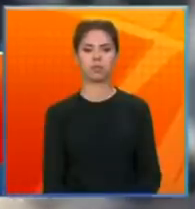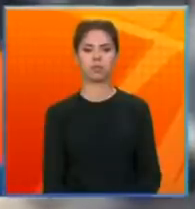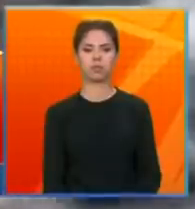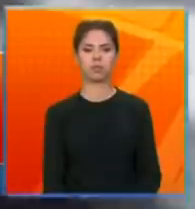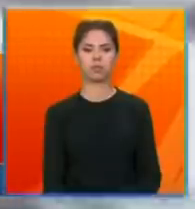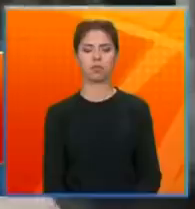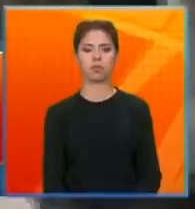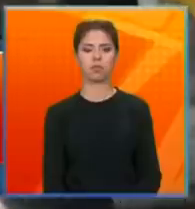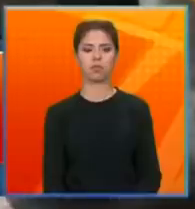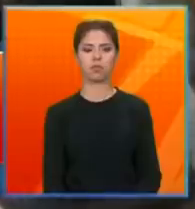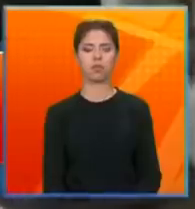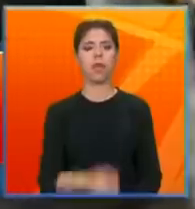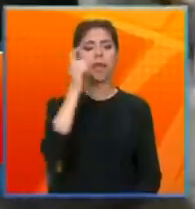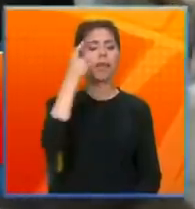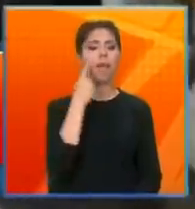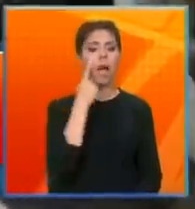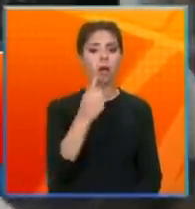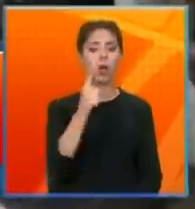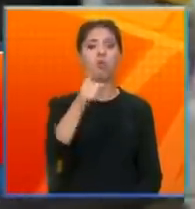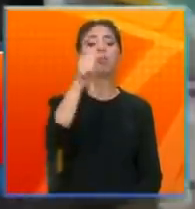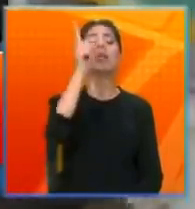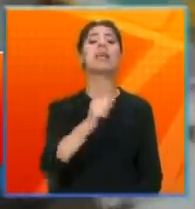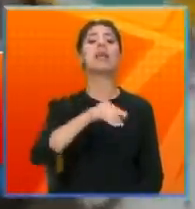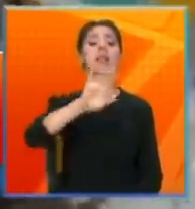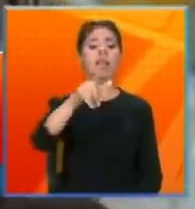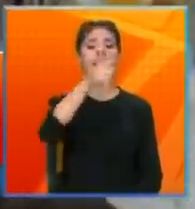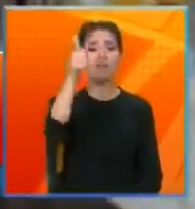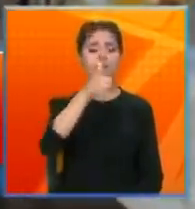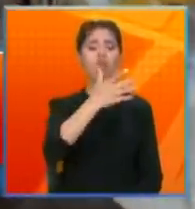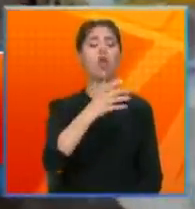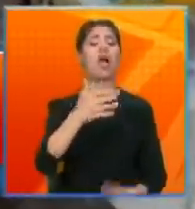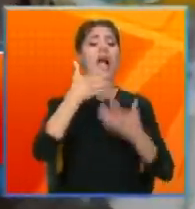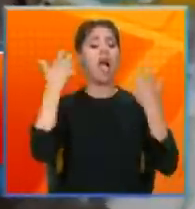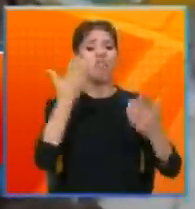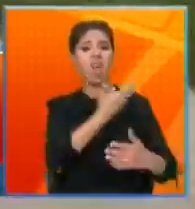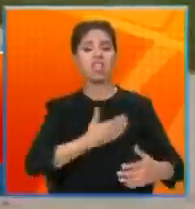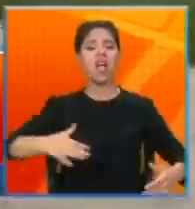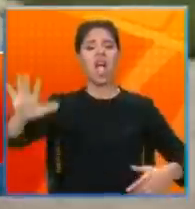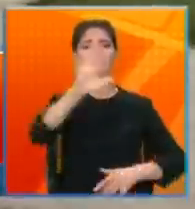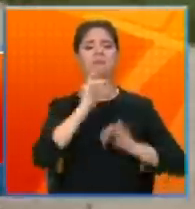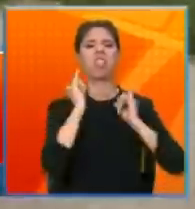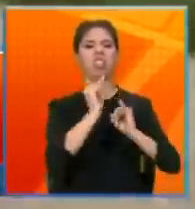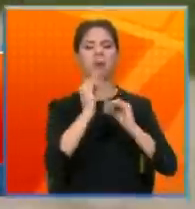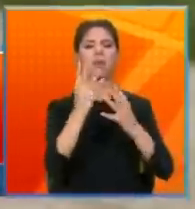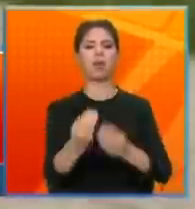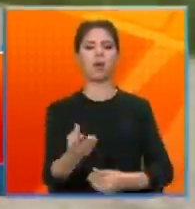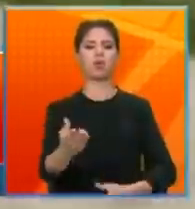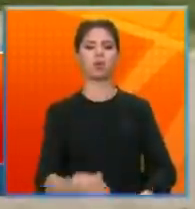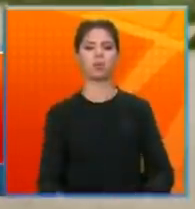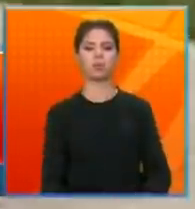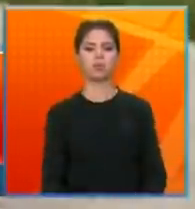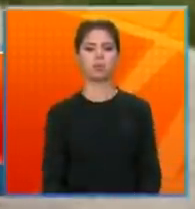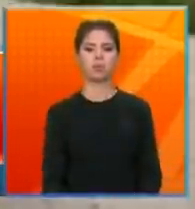bana emri. İddia o ki bu ilk değildi. Görüntülere hayvanseverler büyük tepki gösterdi. Bildiğiniz normal çöp